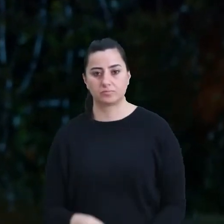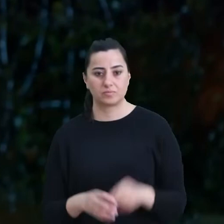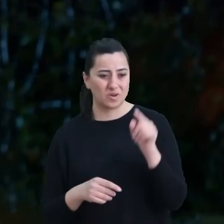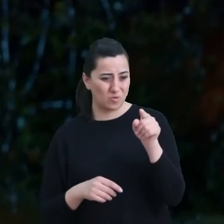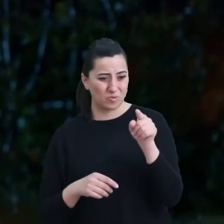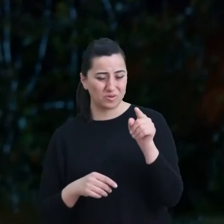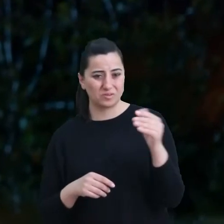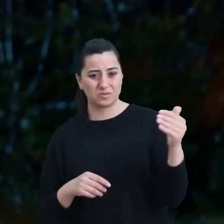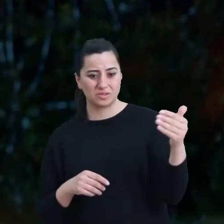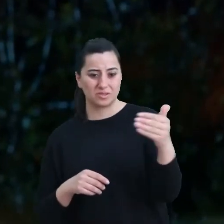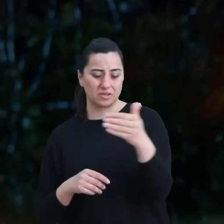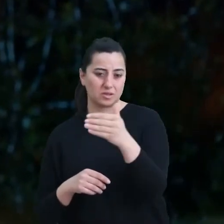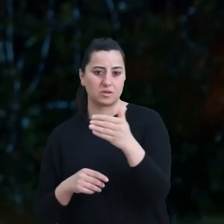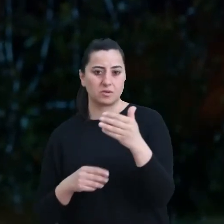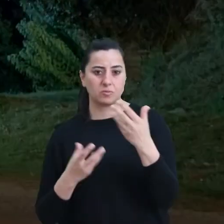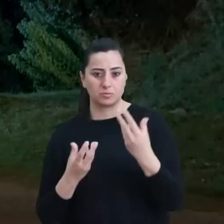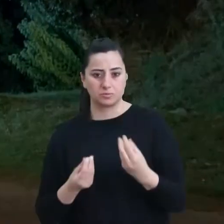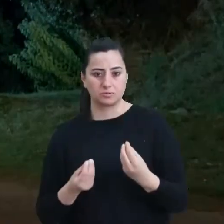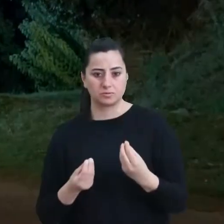Şuradan bu tarafa doğru gelirken